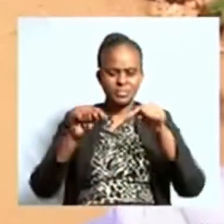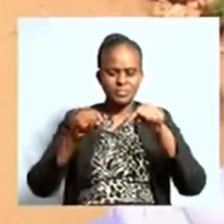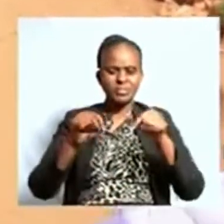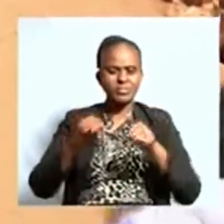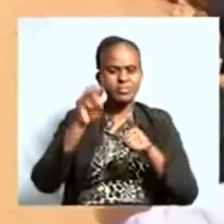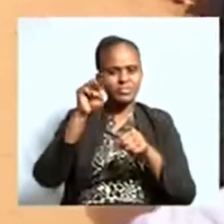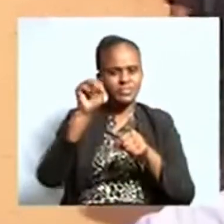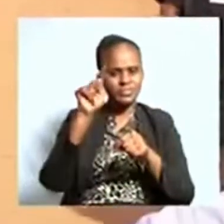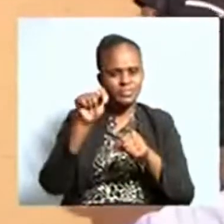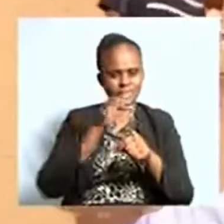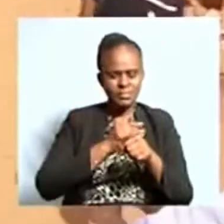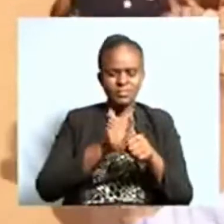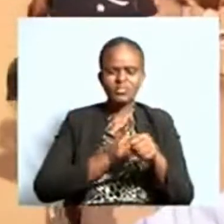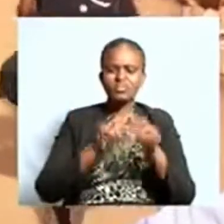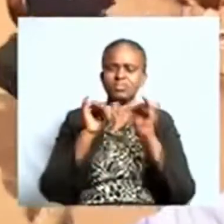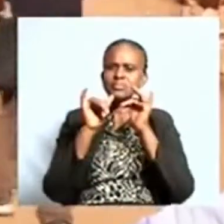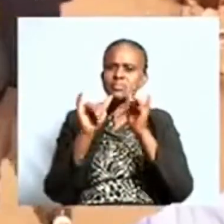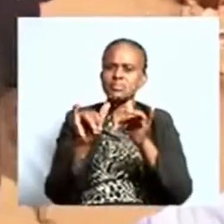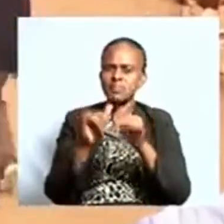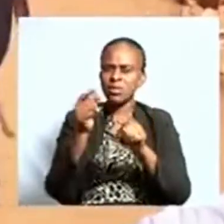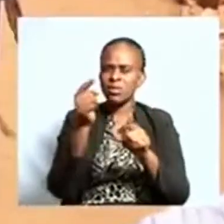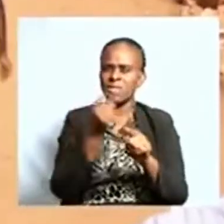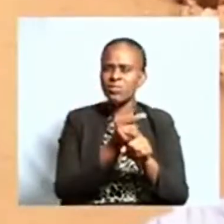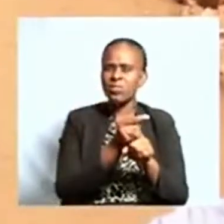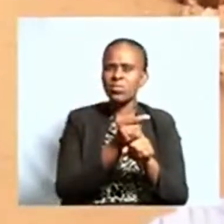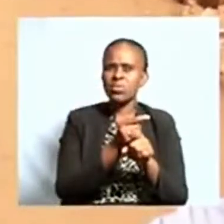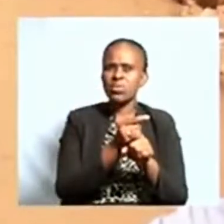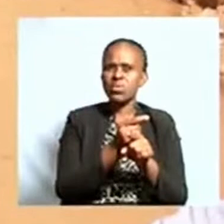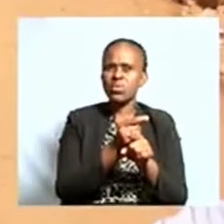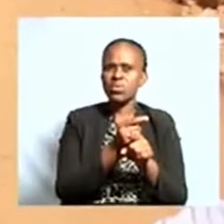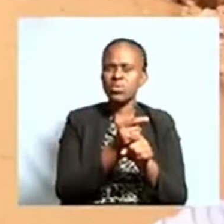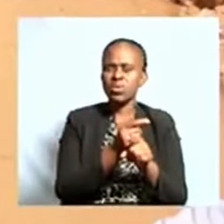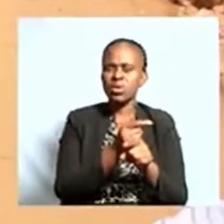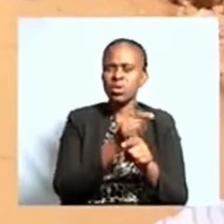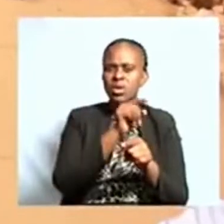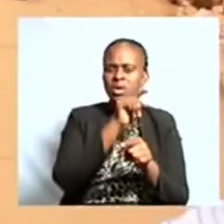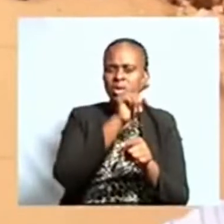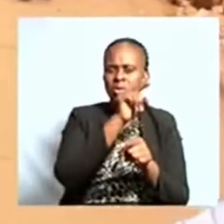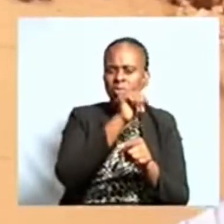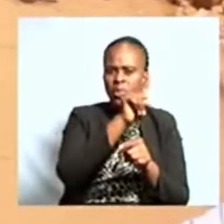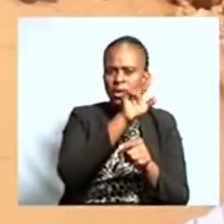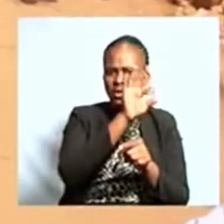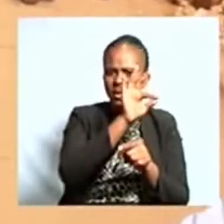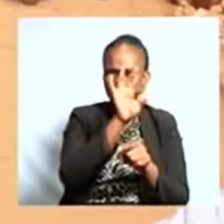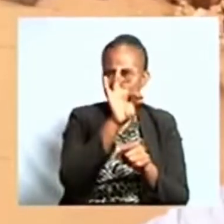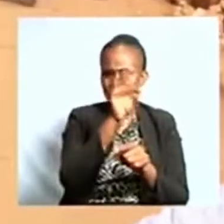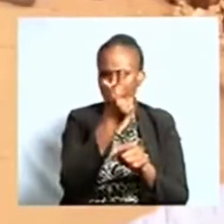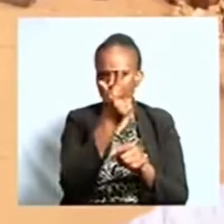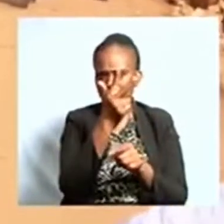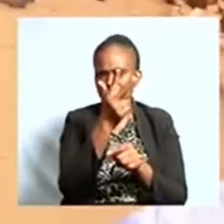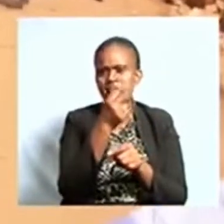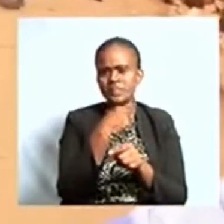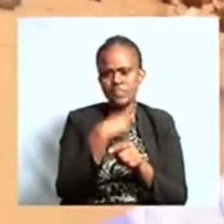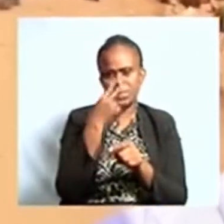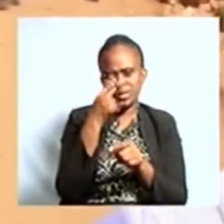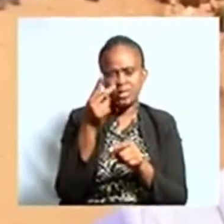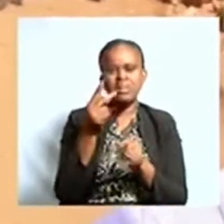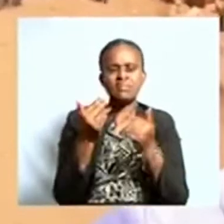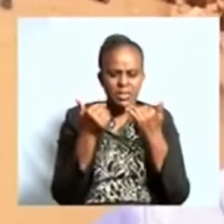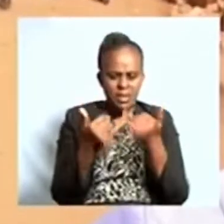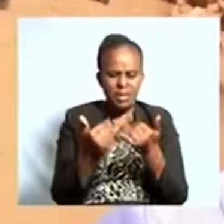kumtendere nena nkalako kuchoka mu 93 pamene anako develop ni pamene